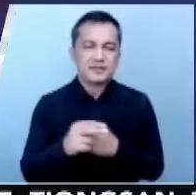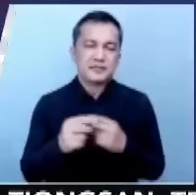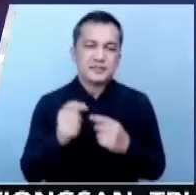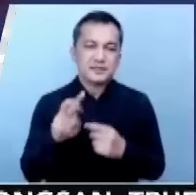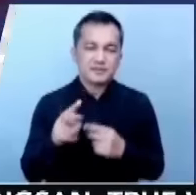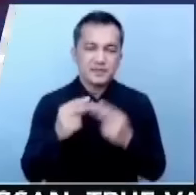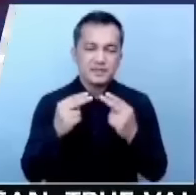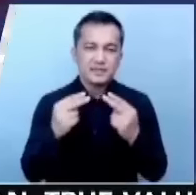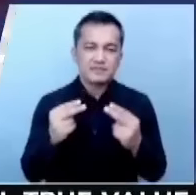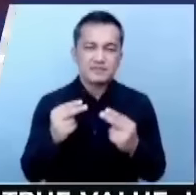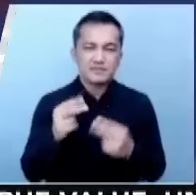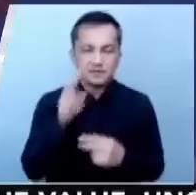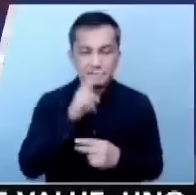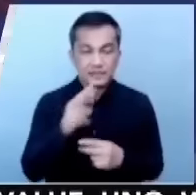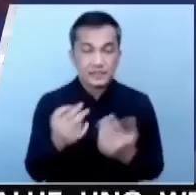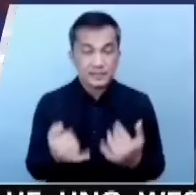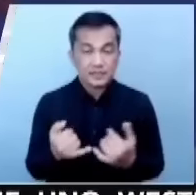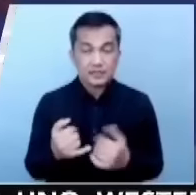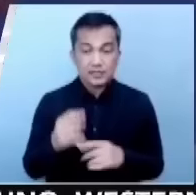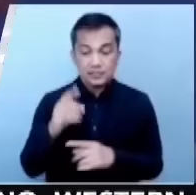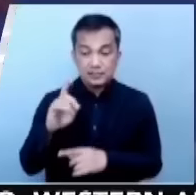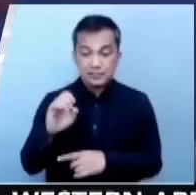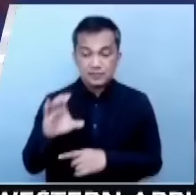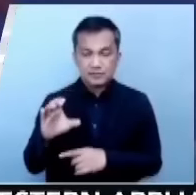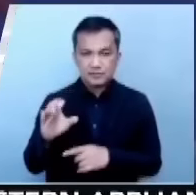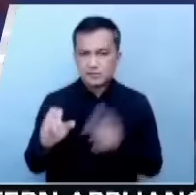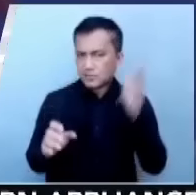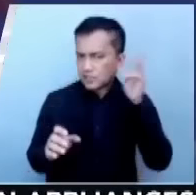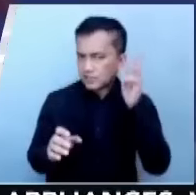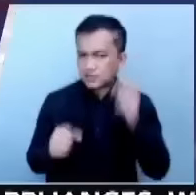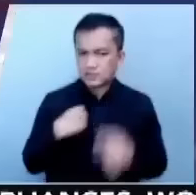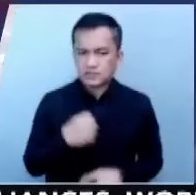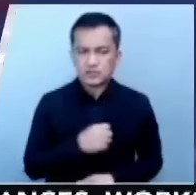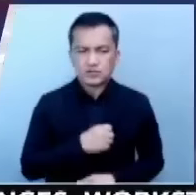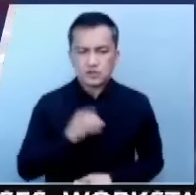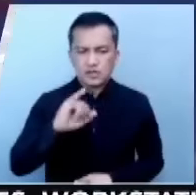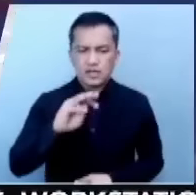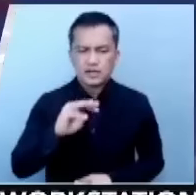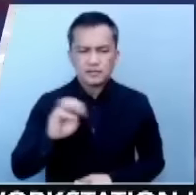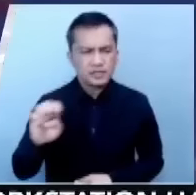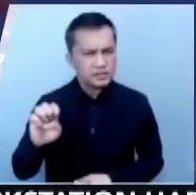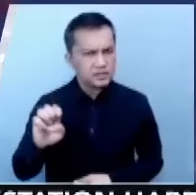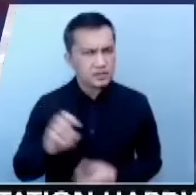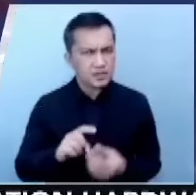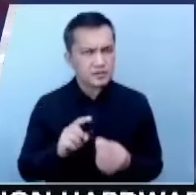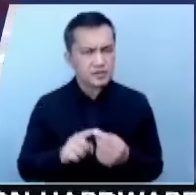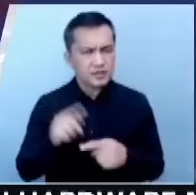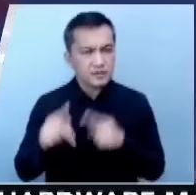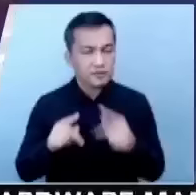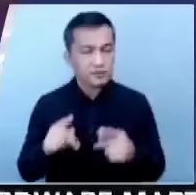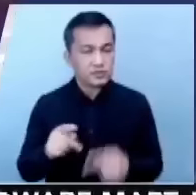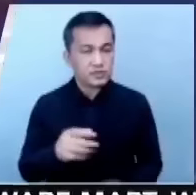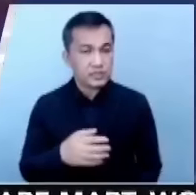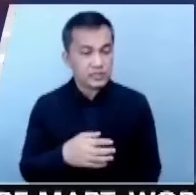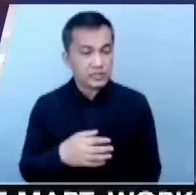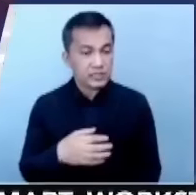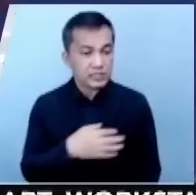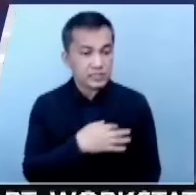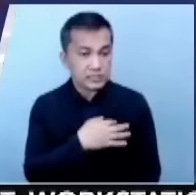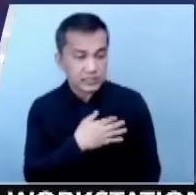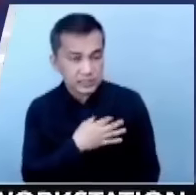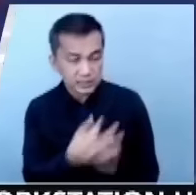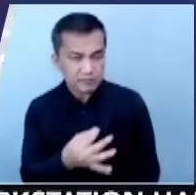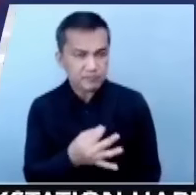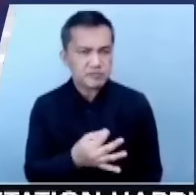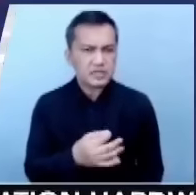At mga kapuso, Disyembre pa lang daw, narinig na raw ni Senadora Amy Marcos ang tungkol sa People's Initiative. Pero hindi niya ibinunyag kung saan niya